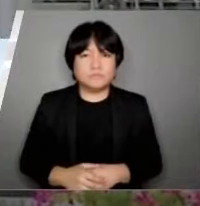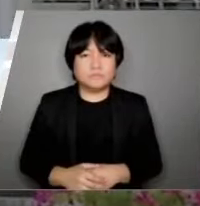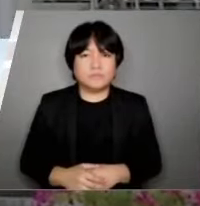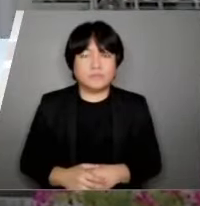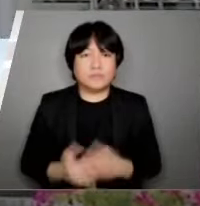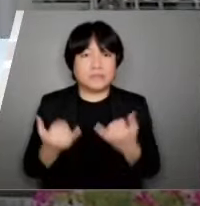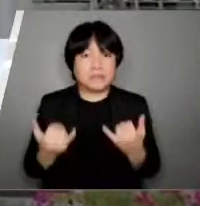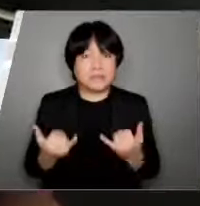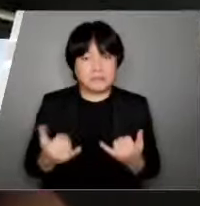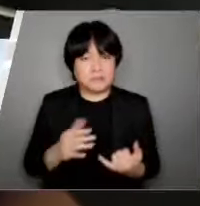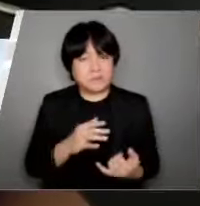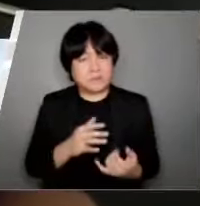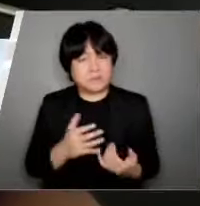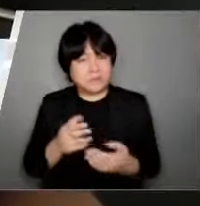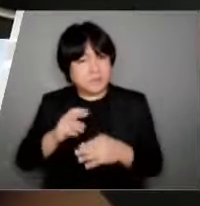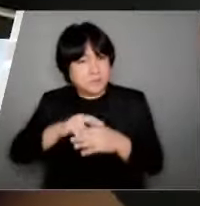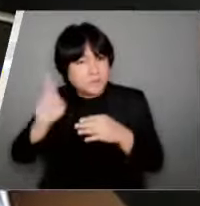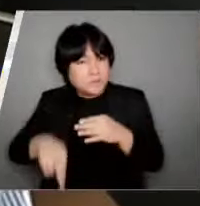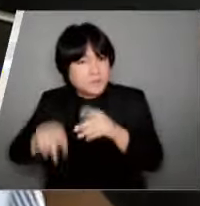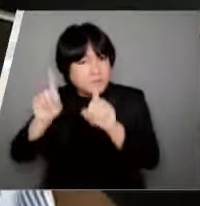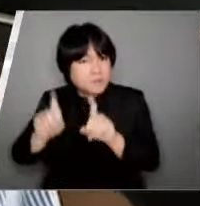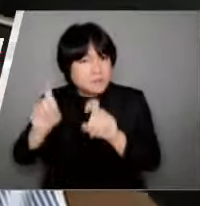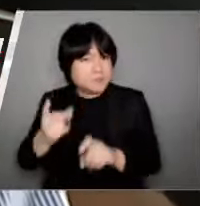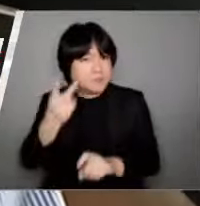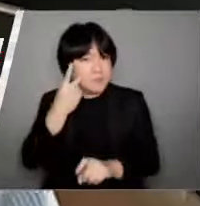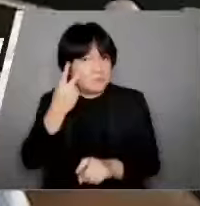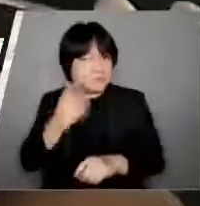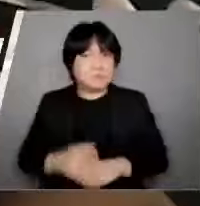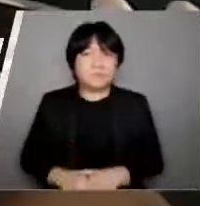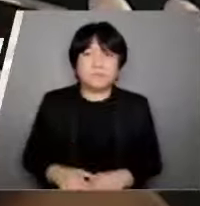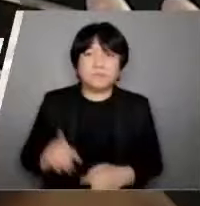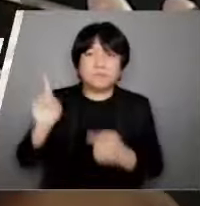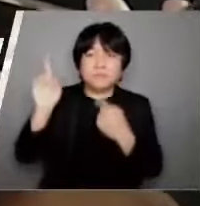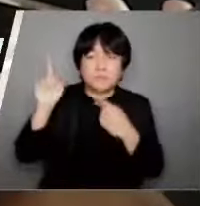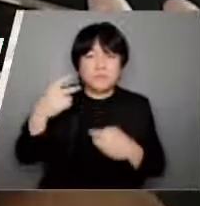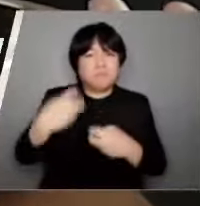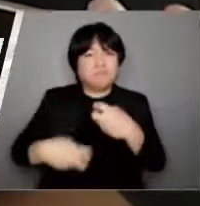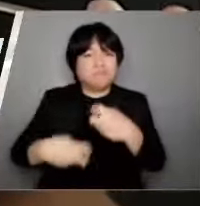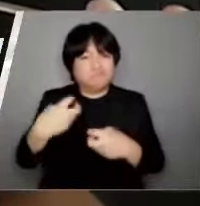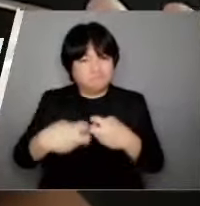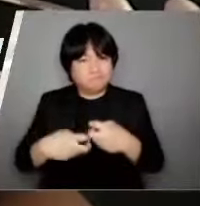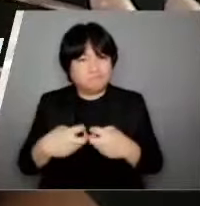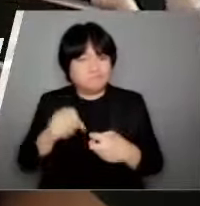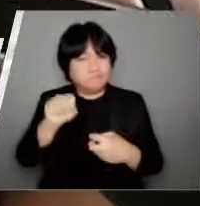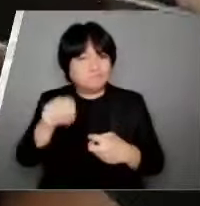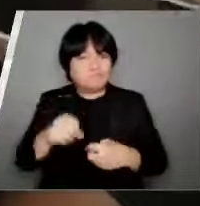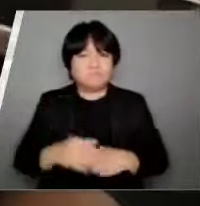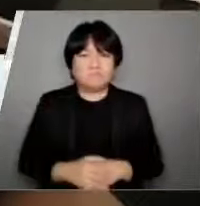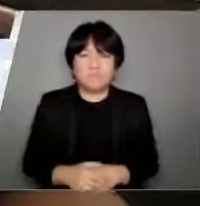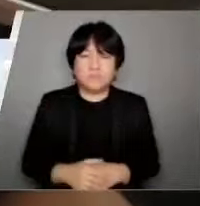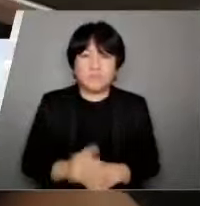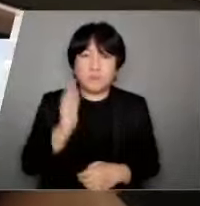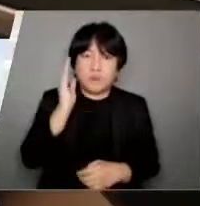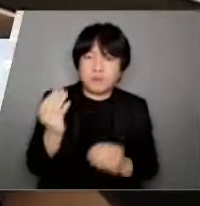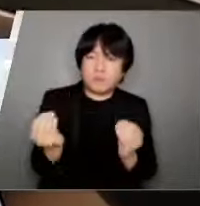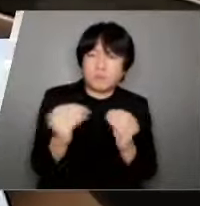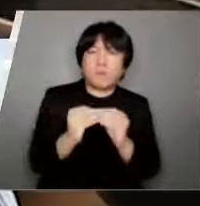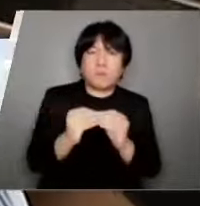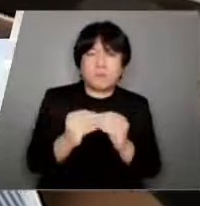ng tests. The problem is just starting. It's going to be more problems. I mean,